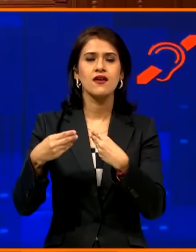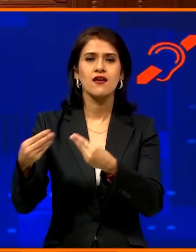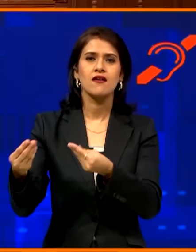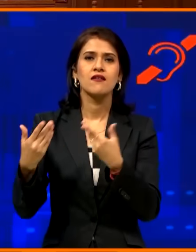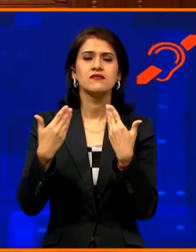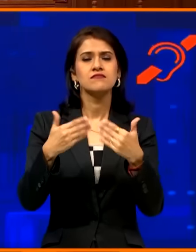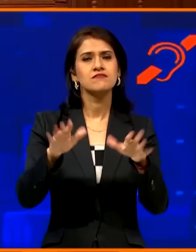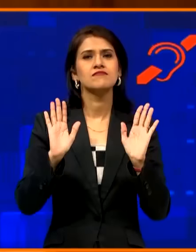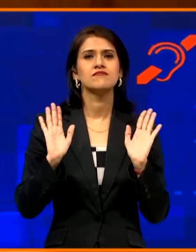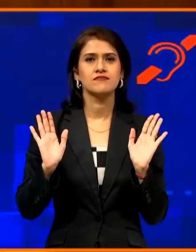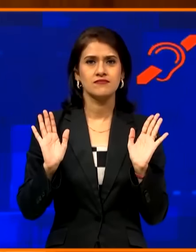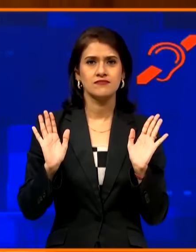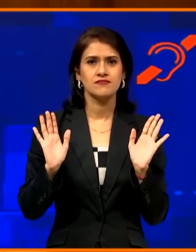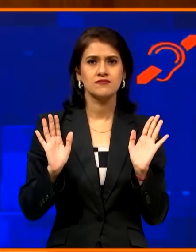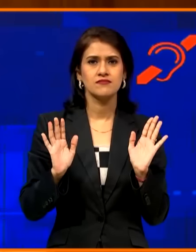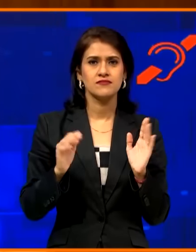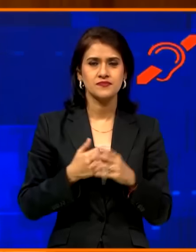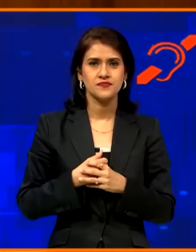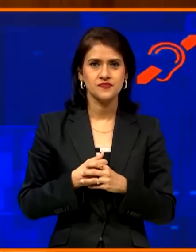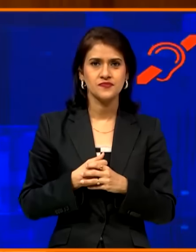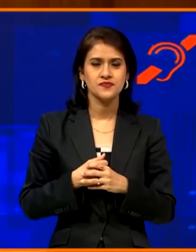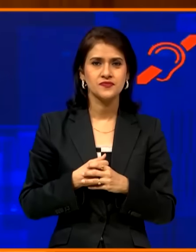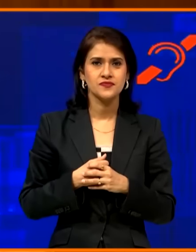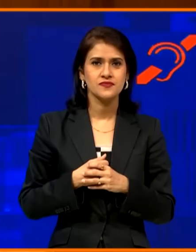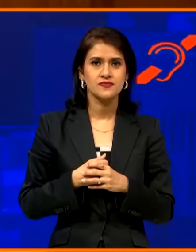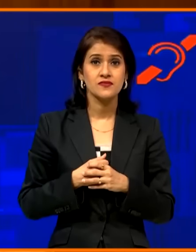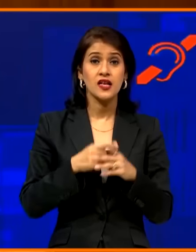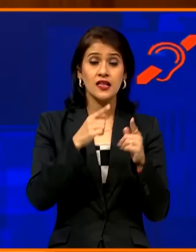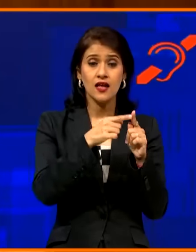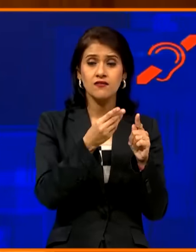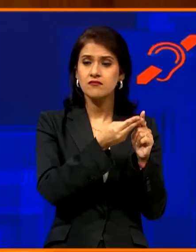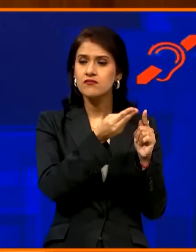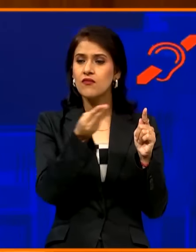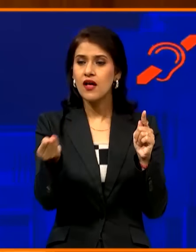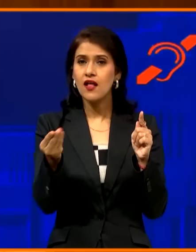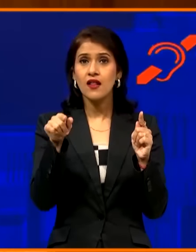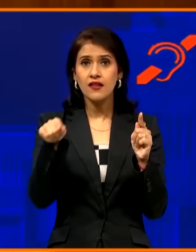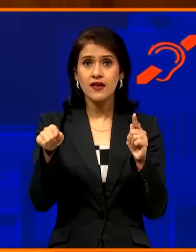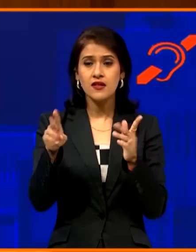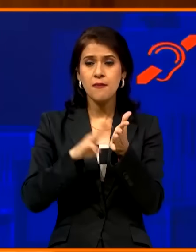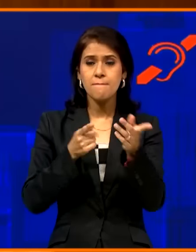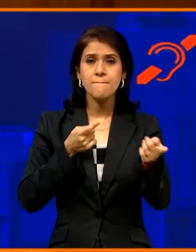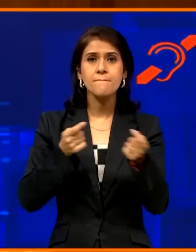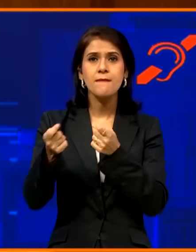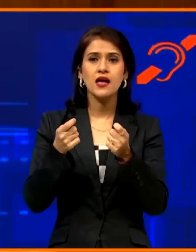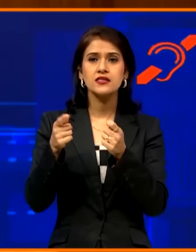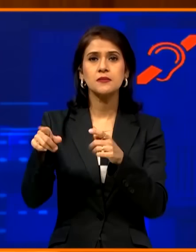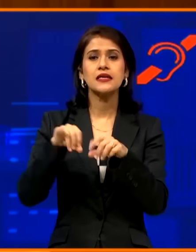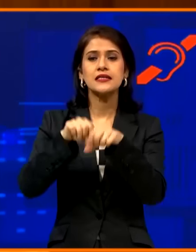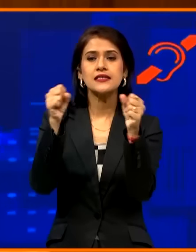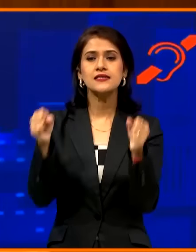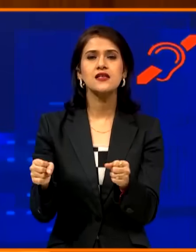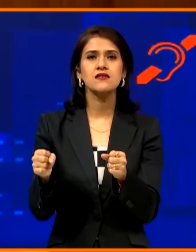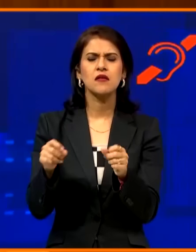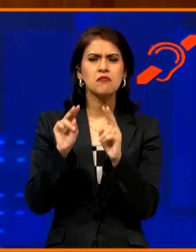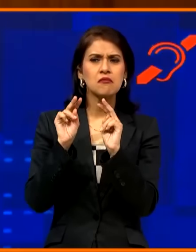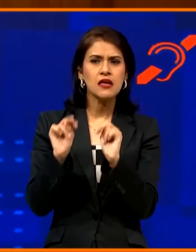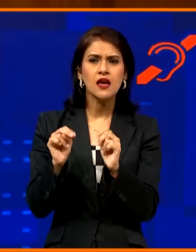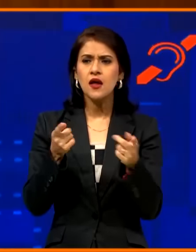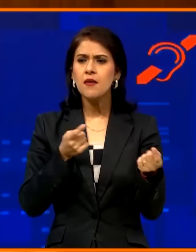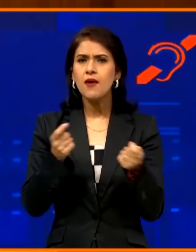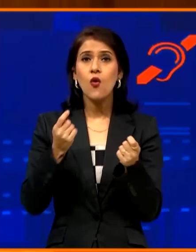करी है और वह दान की हुई चीजों के मैनेजमेंट के लिए एक सिस्टम की जरूरत महसूस हुई